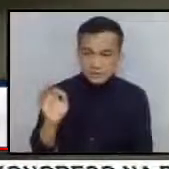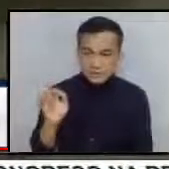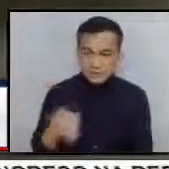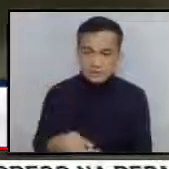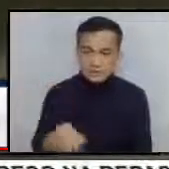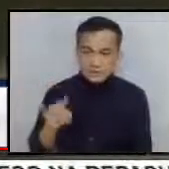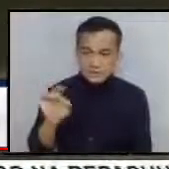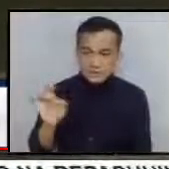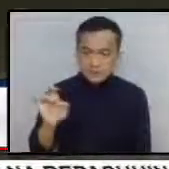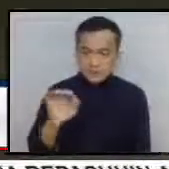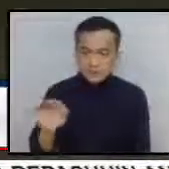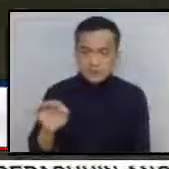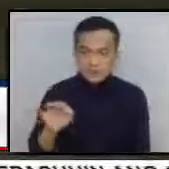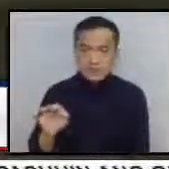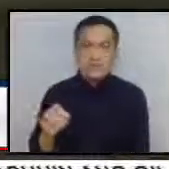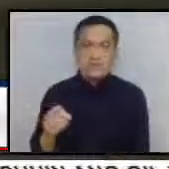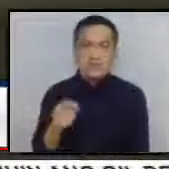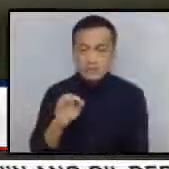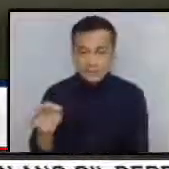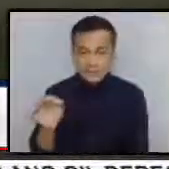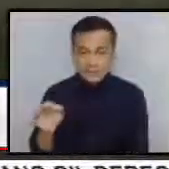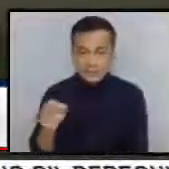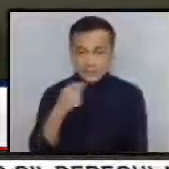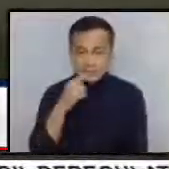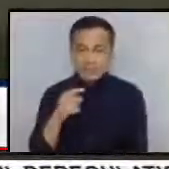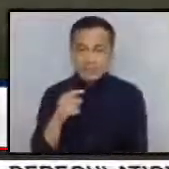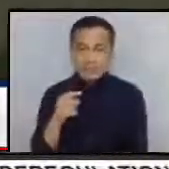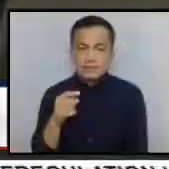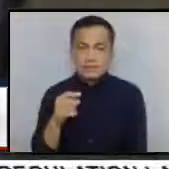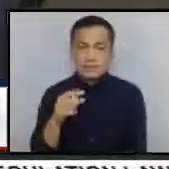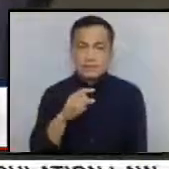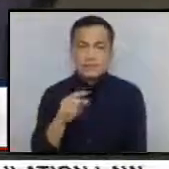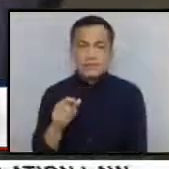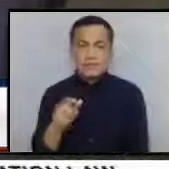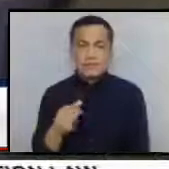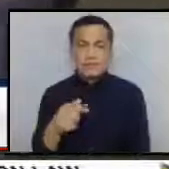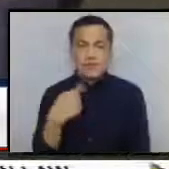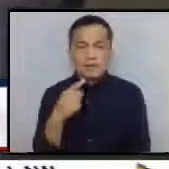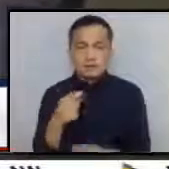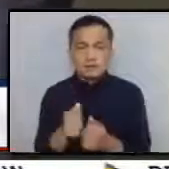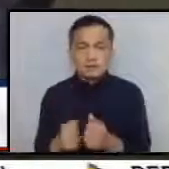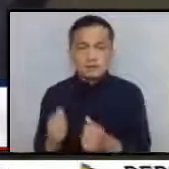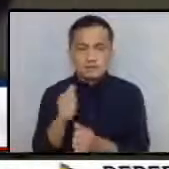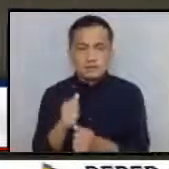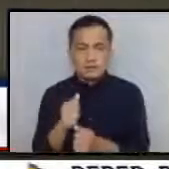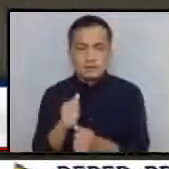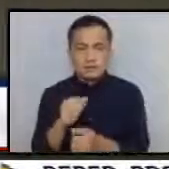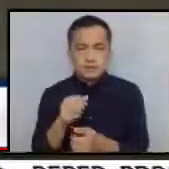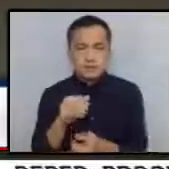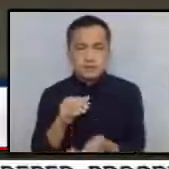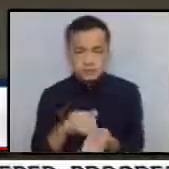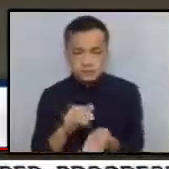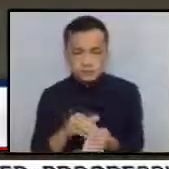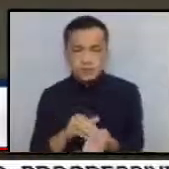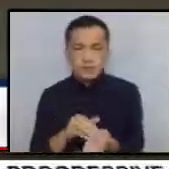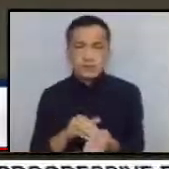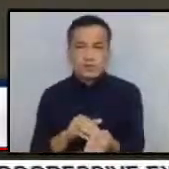226,690,890 na ayon kay National Task Force Against COVID-19 Medical Consultant Dr. Maria Paz